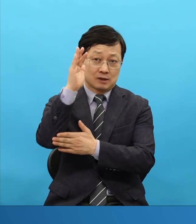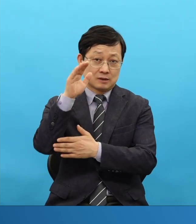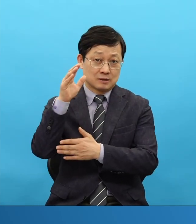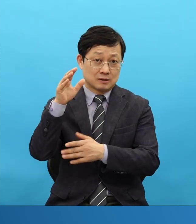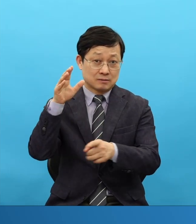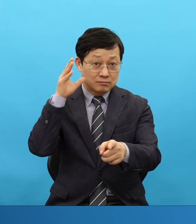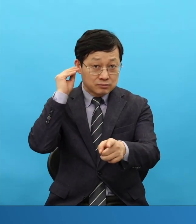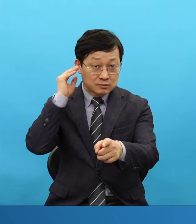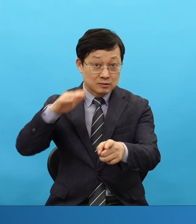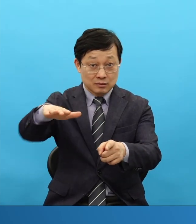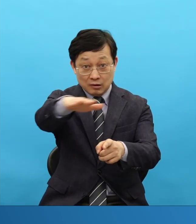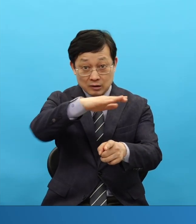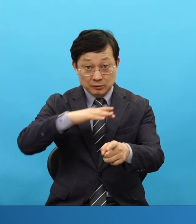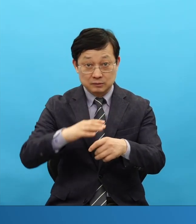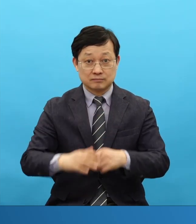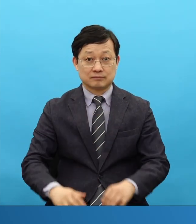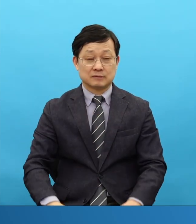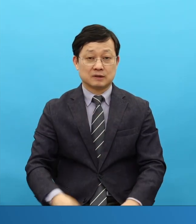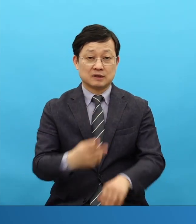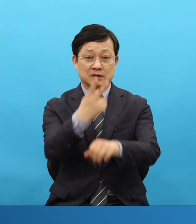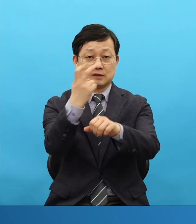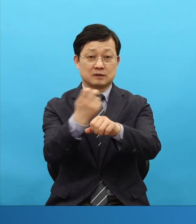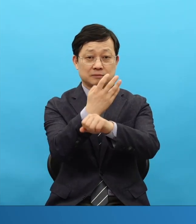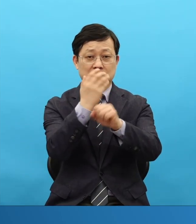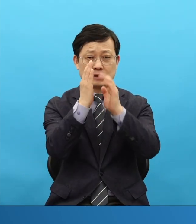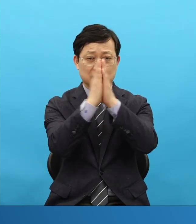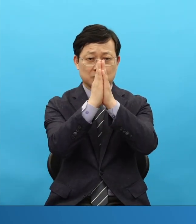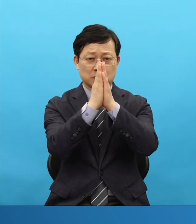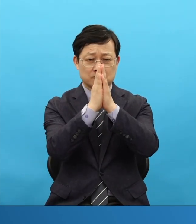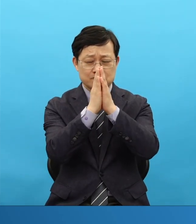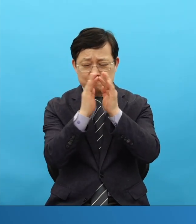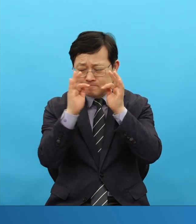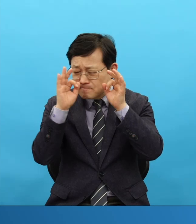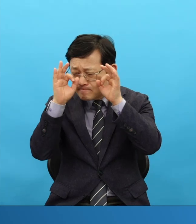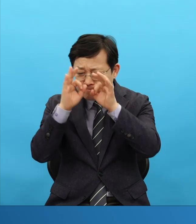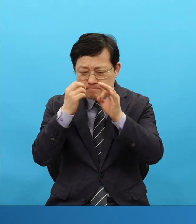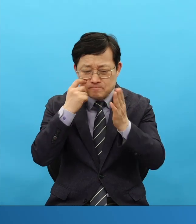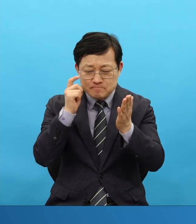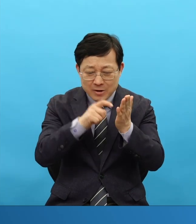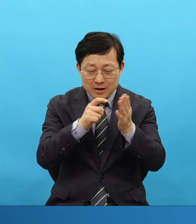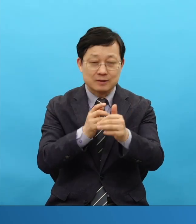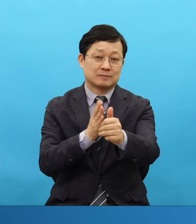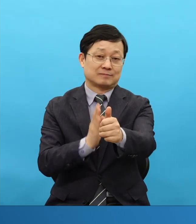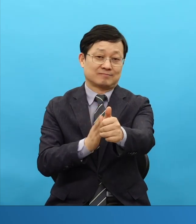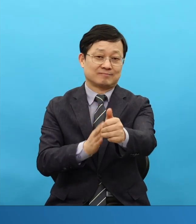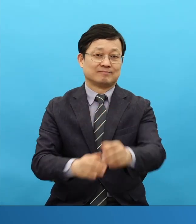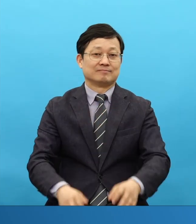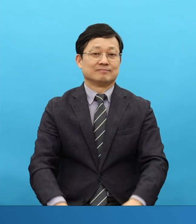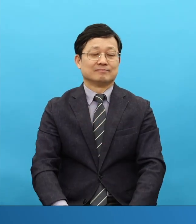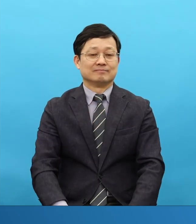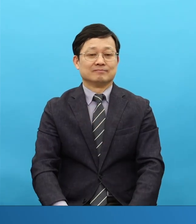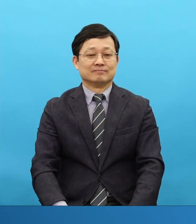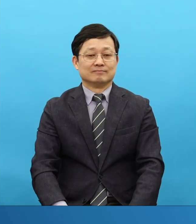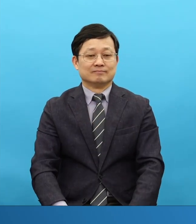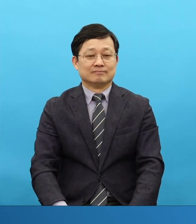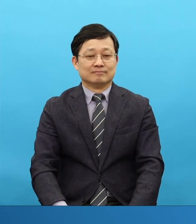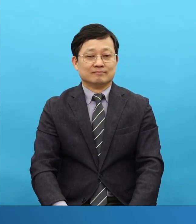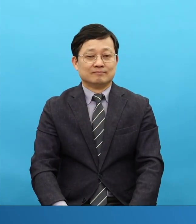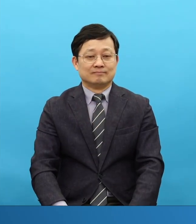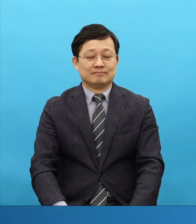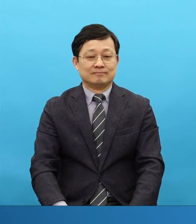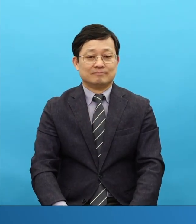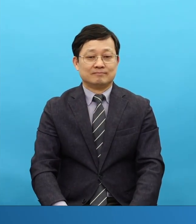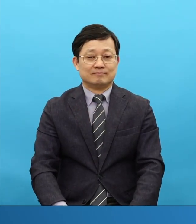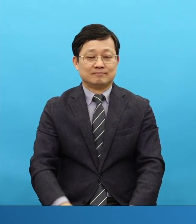여러분들은 거의 24기도 찾아내세요. I'm so thankful for our prayer team and all the people who pray. You must discover 찾아내고 your